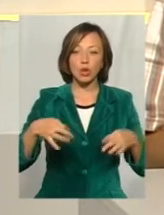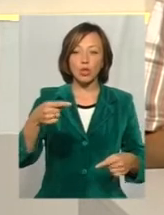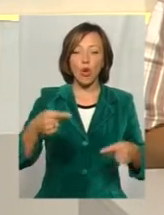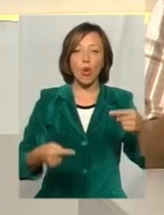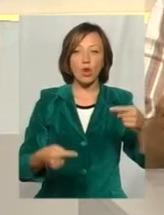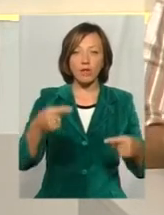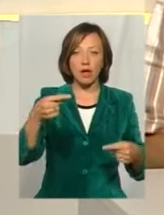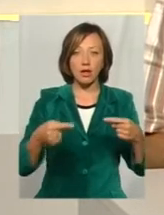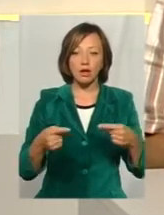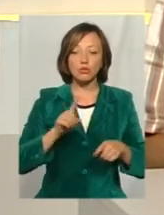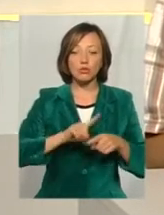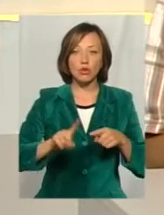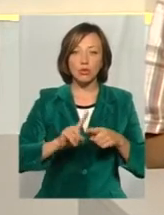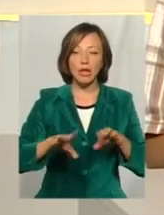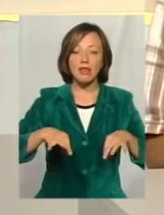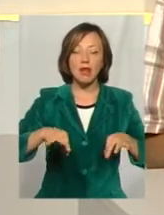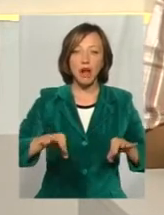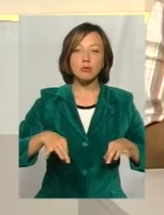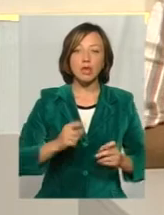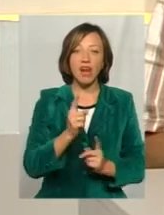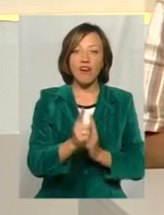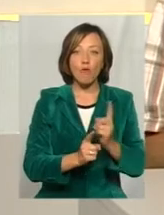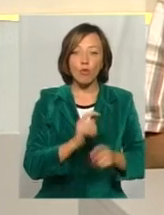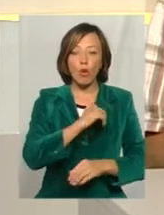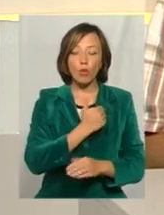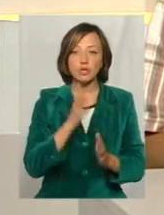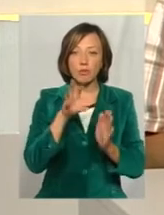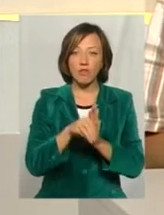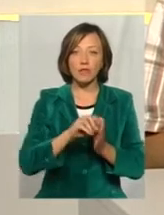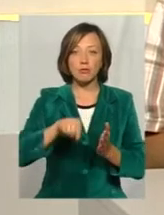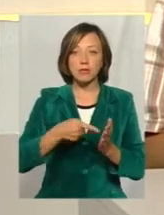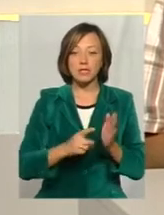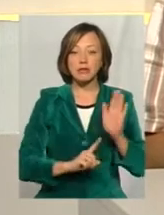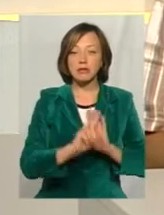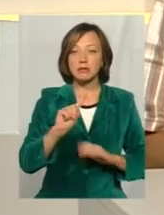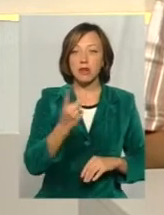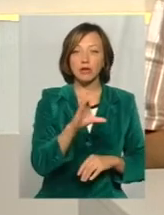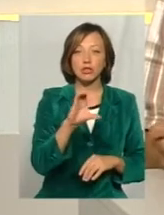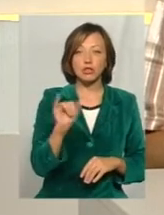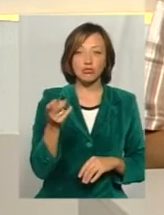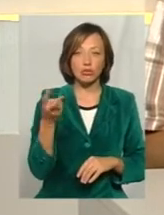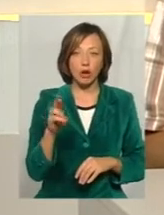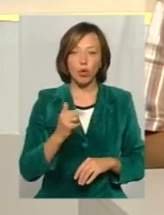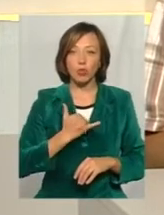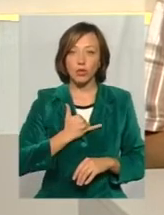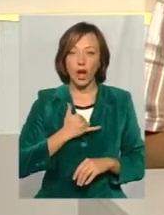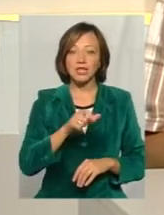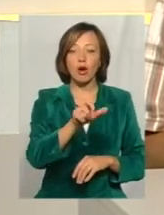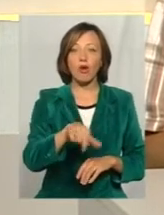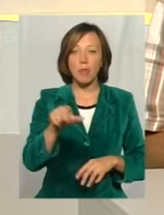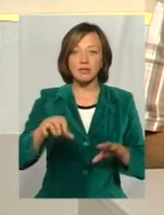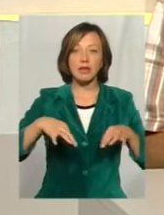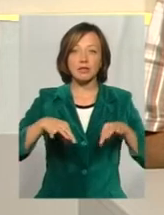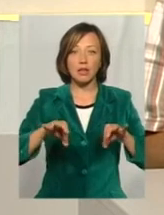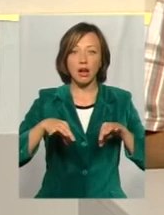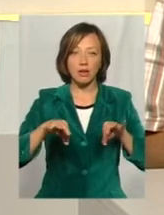що насувається так звана транспортна реформа, яку хочуть запровадити в місті. І з 1 січня в нас громадський транспорт в місті